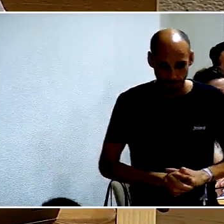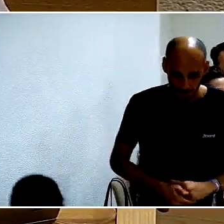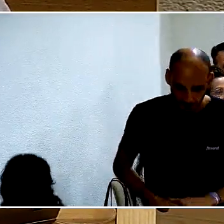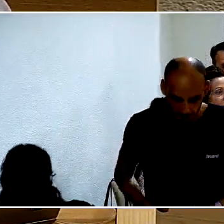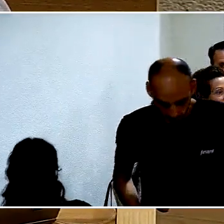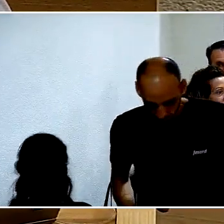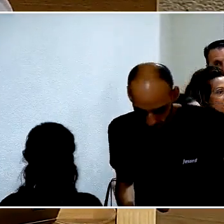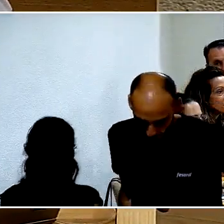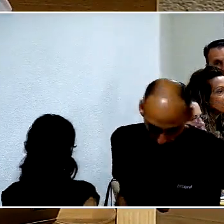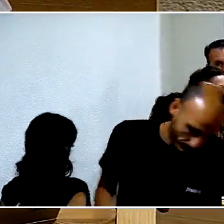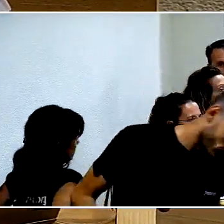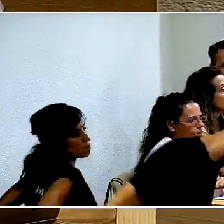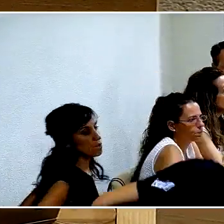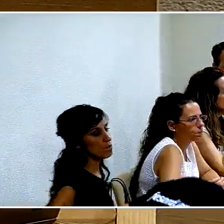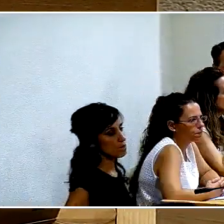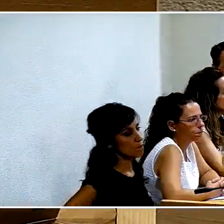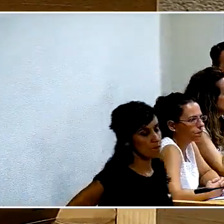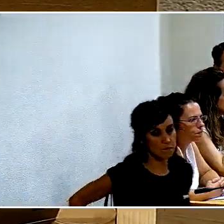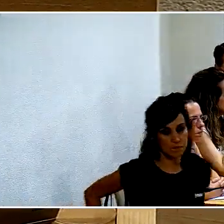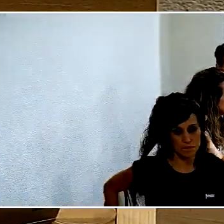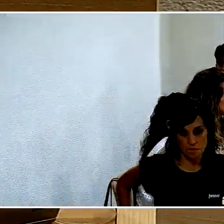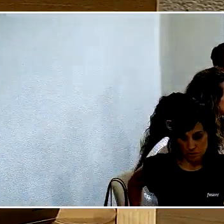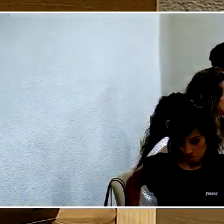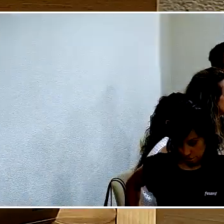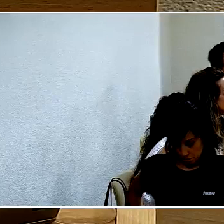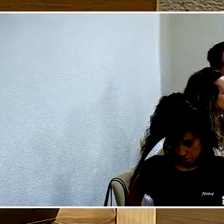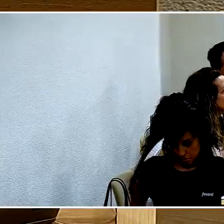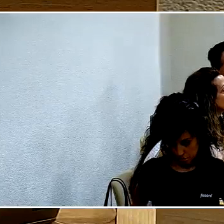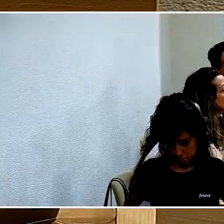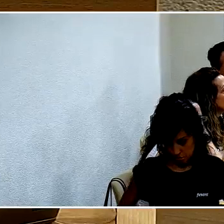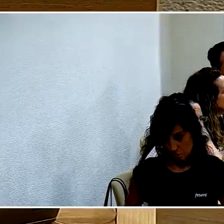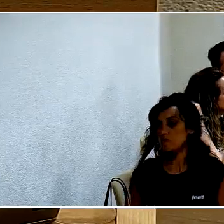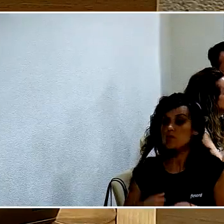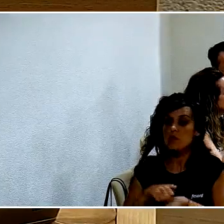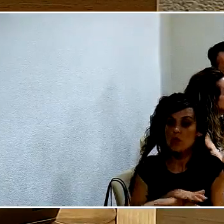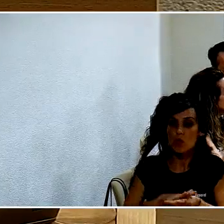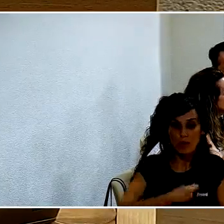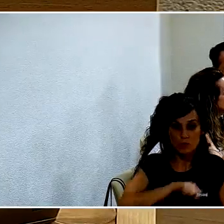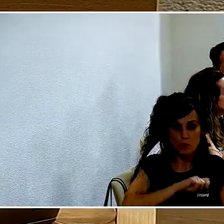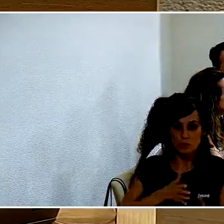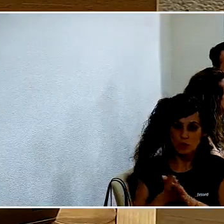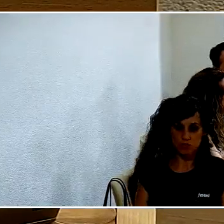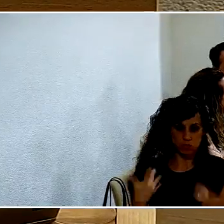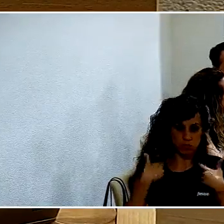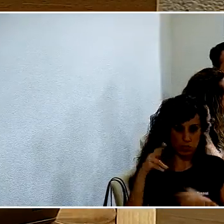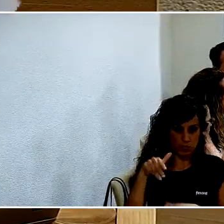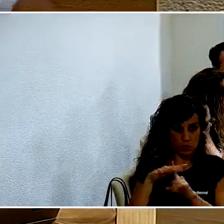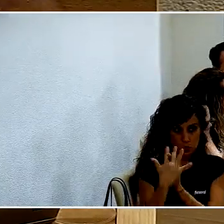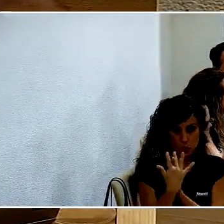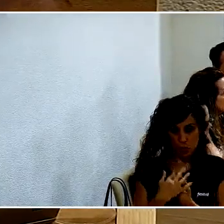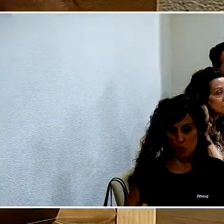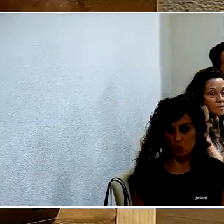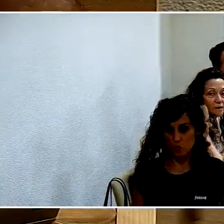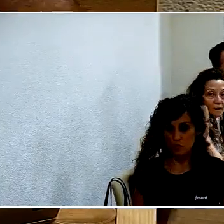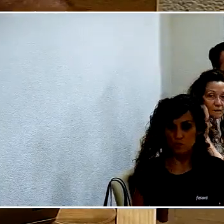L'estat espanyol, el govern espanyol, és corresponsable d'aquesta situació. Però què passa? Ahir n'hi ha